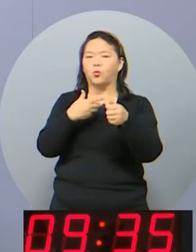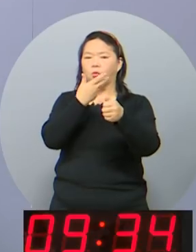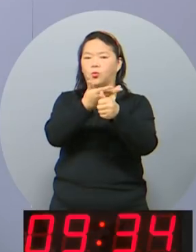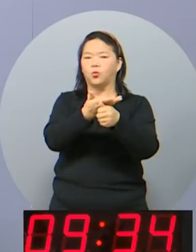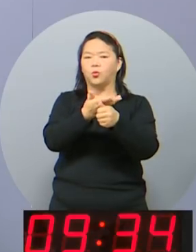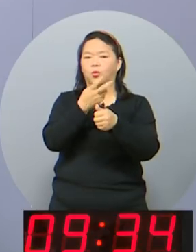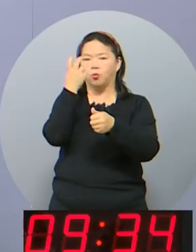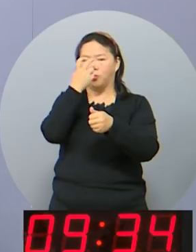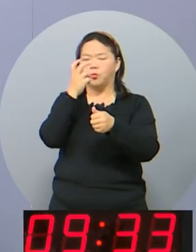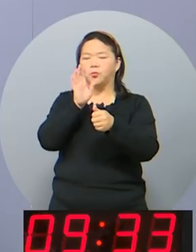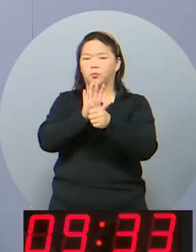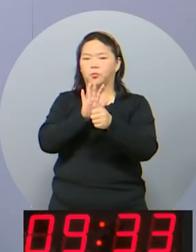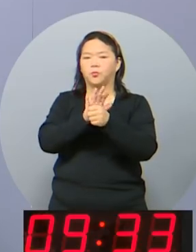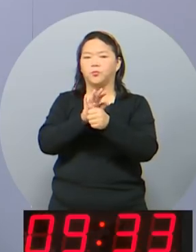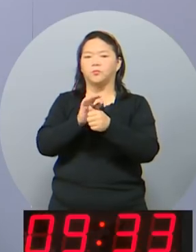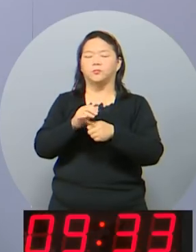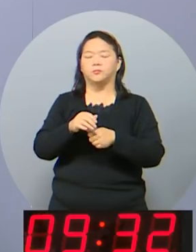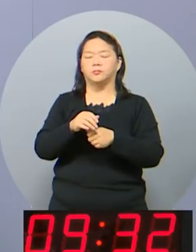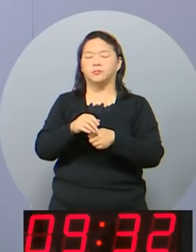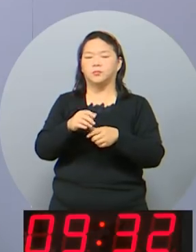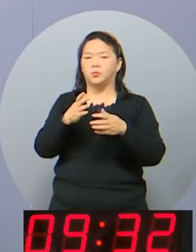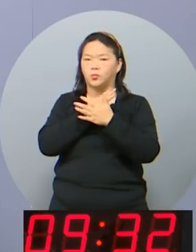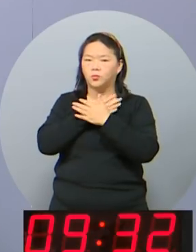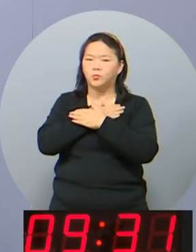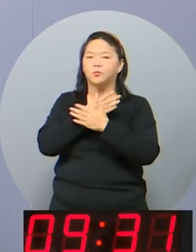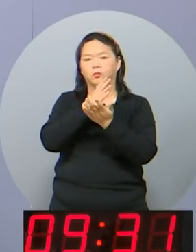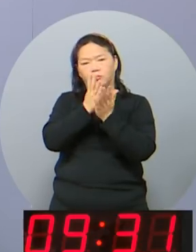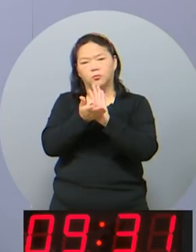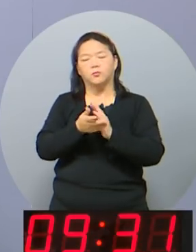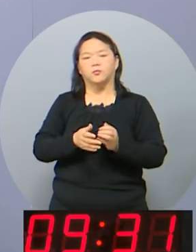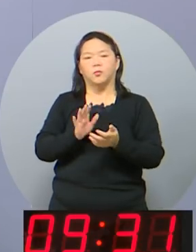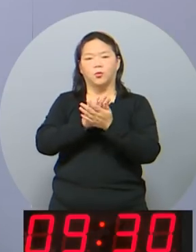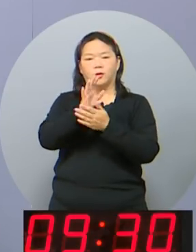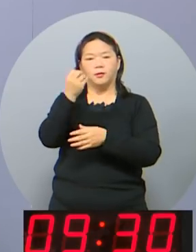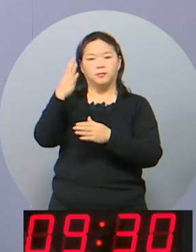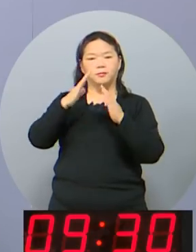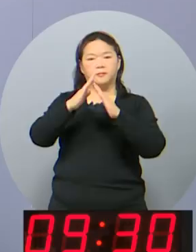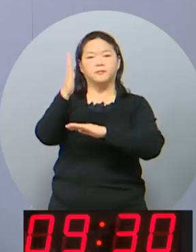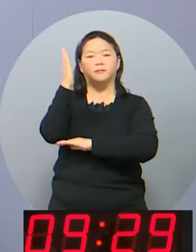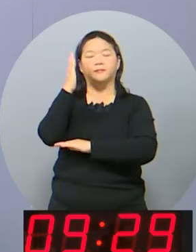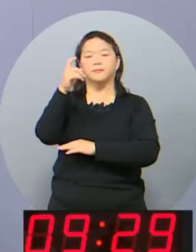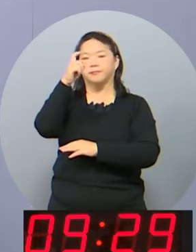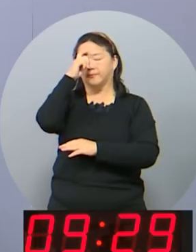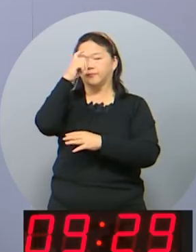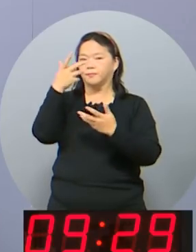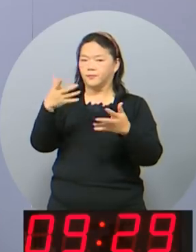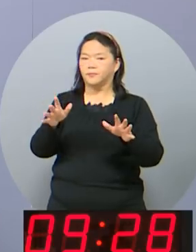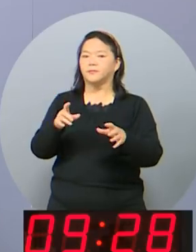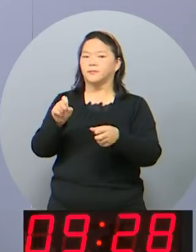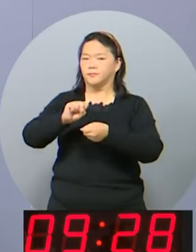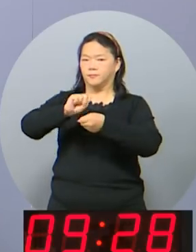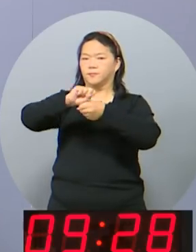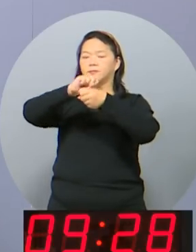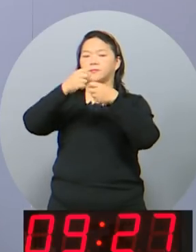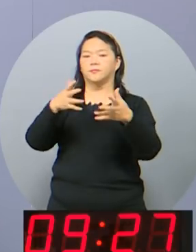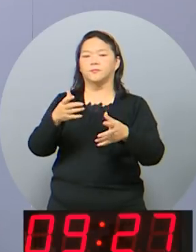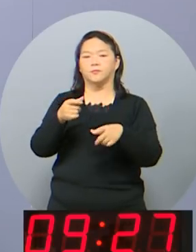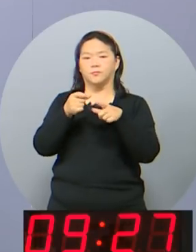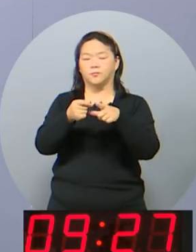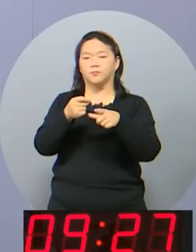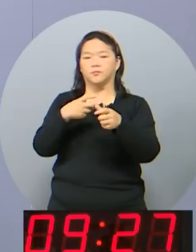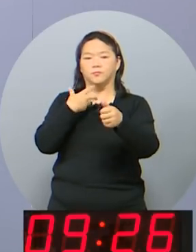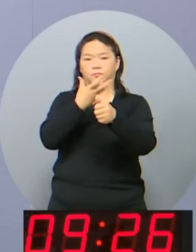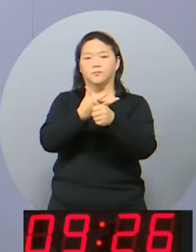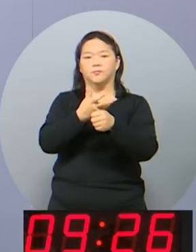的机会，所以未来在新市镇的部分，我们也需要更多的公托公幼来进驻。那除此